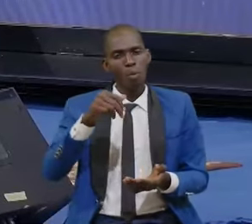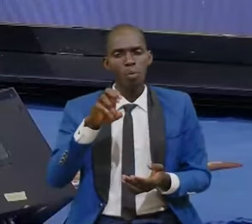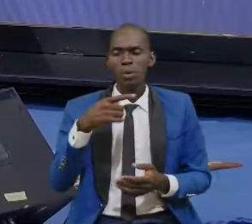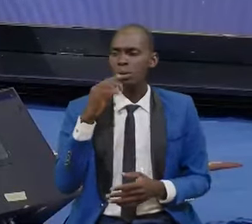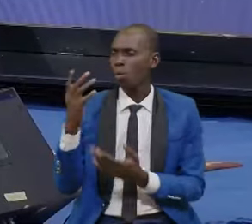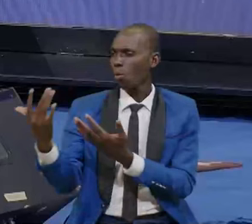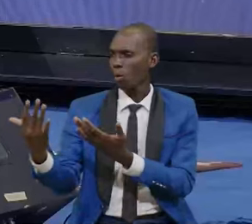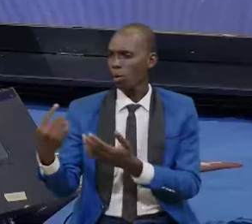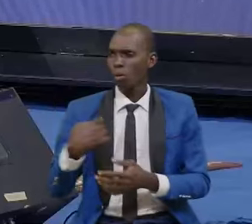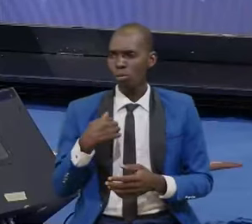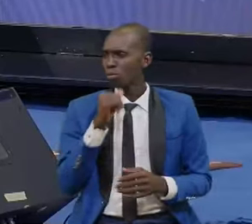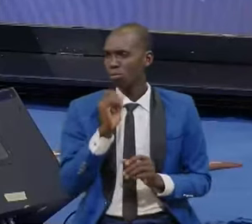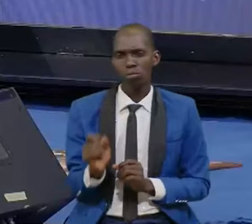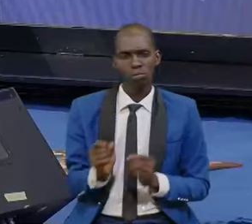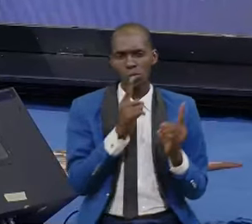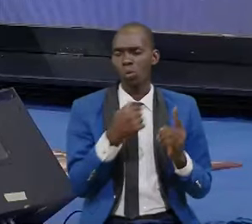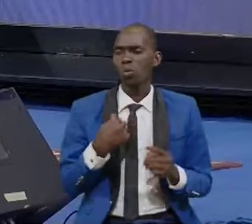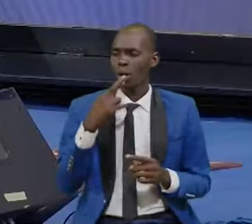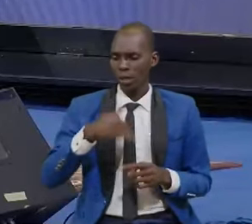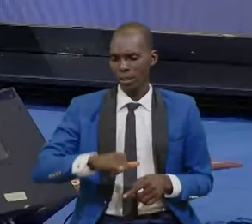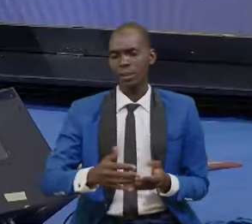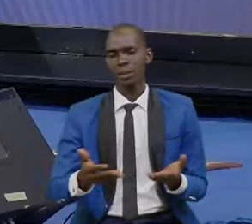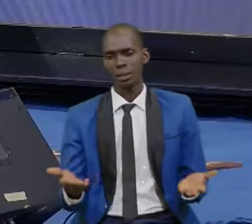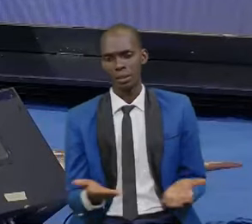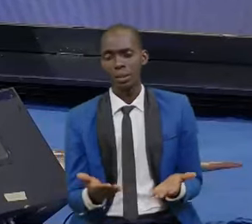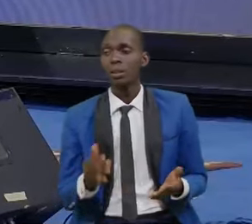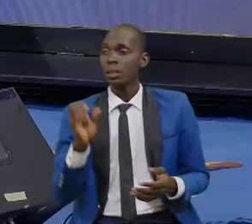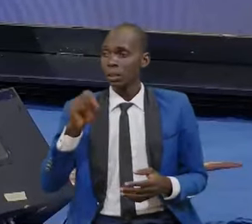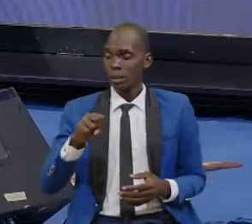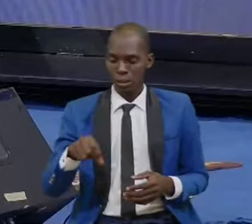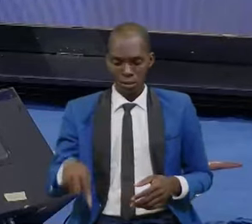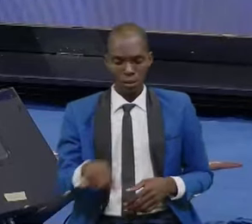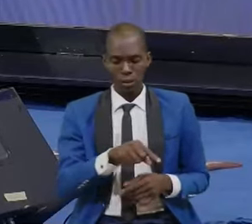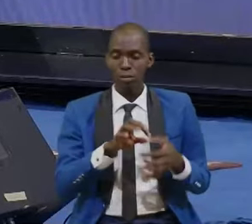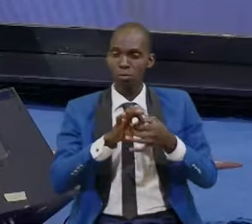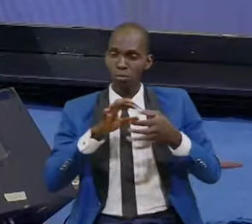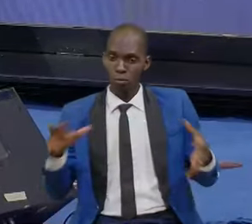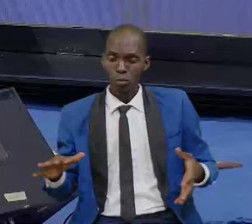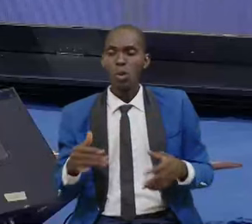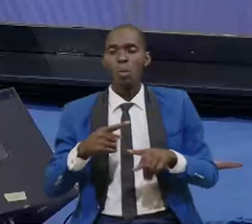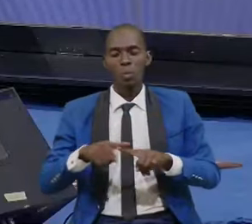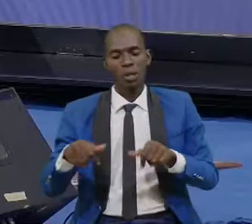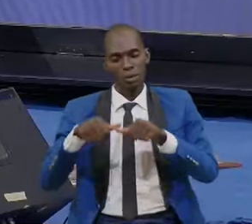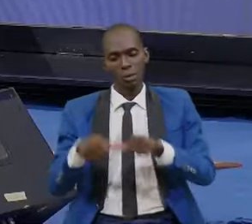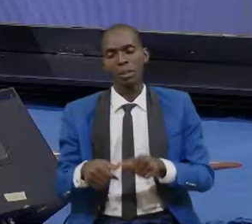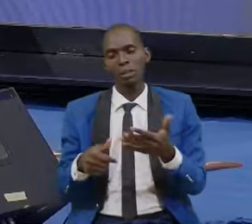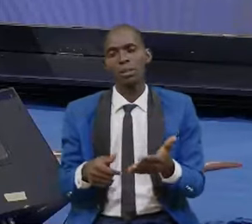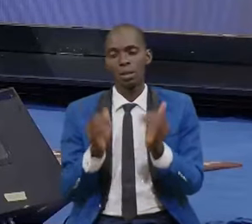tous là. Les liens sont déliés, mais nous sommes tous là. Les chaînes sont brisées, mais nous sommes tous